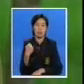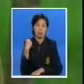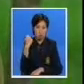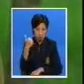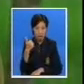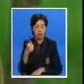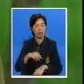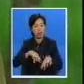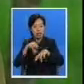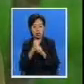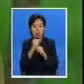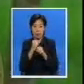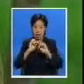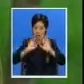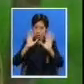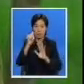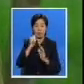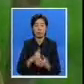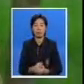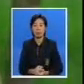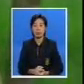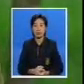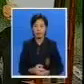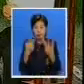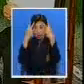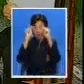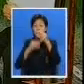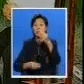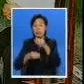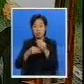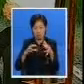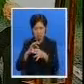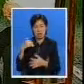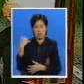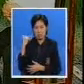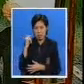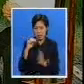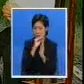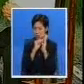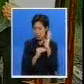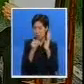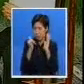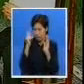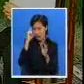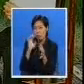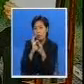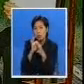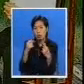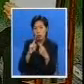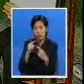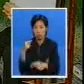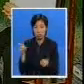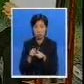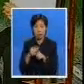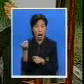ทำงานอย่างโปร่งใส ขอเรียนนิดนึงครับเพราะว่ามันจะมีบางพื้นที่ตอนนี้เขาเป็นห่วง ครับ อย่างที่บอกคือว่าเขาเก็บเกี่ยวหรือว่าเอาข้าวไ